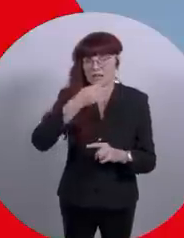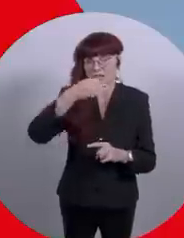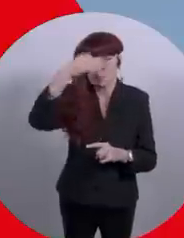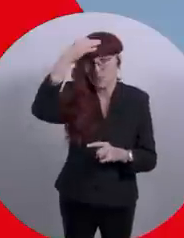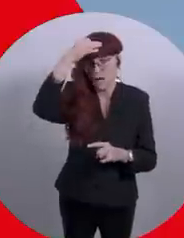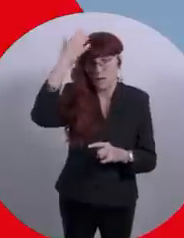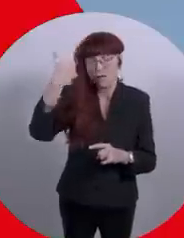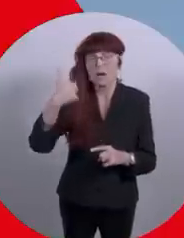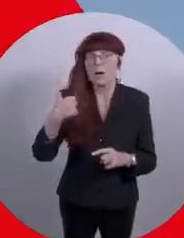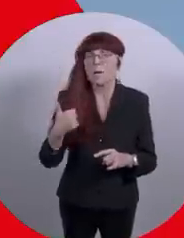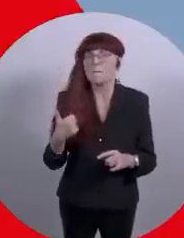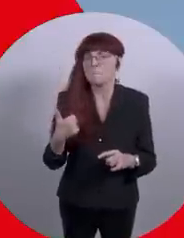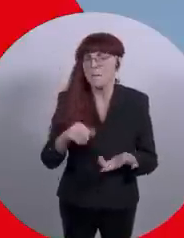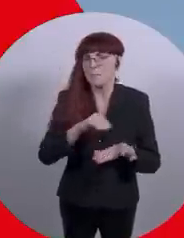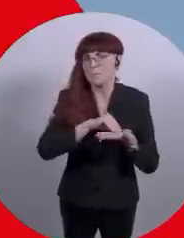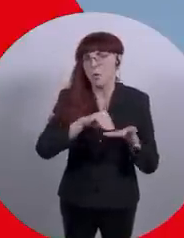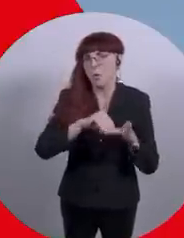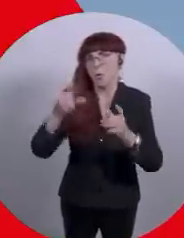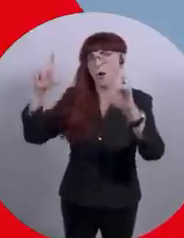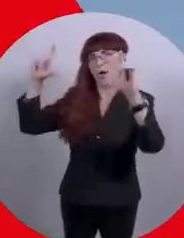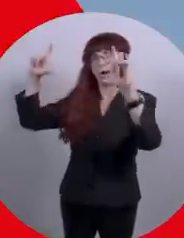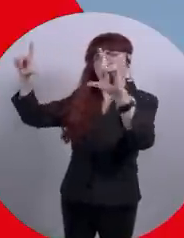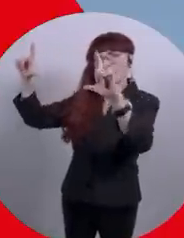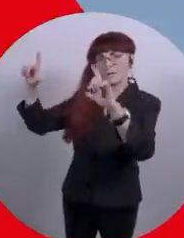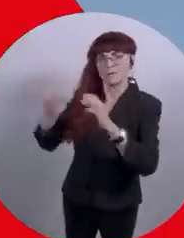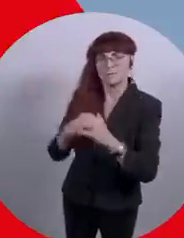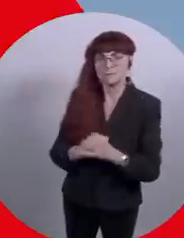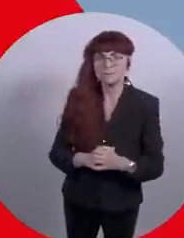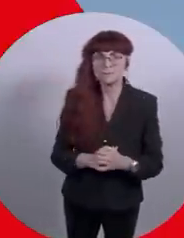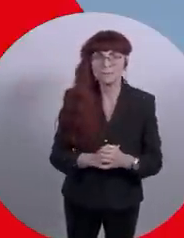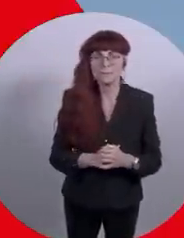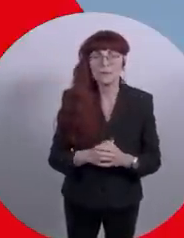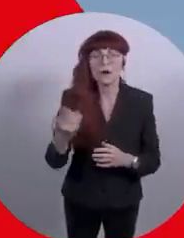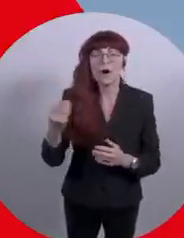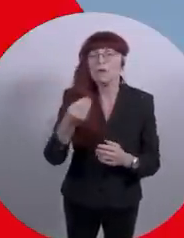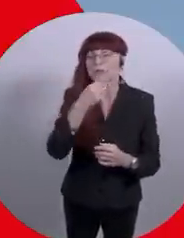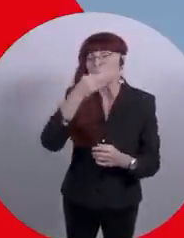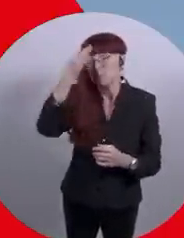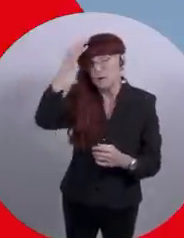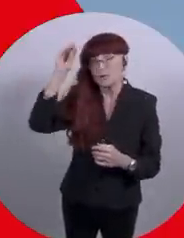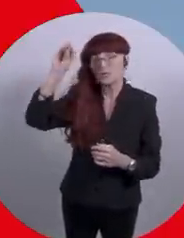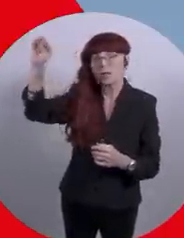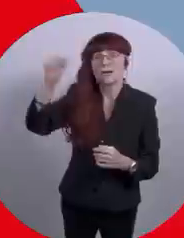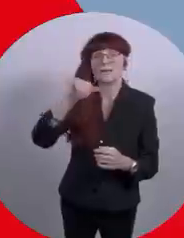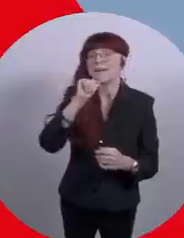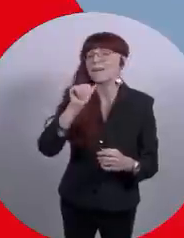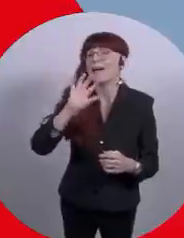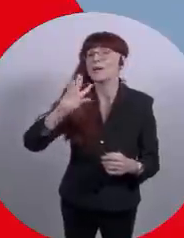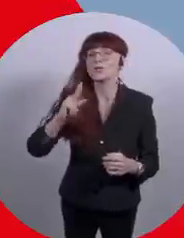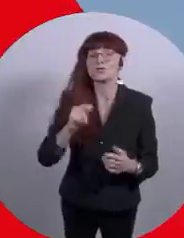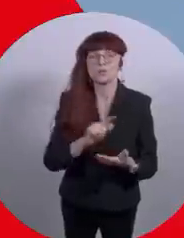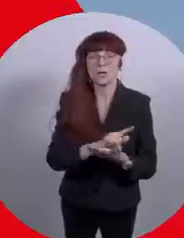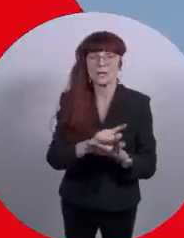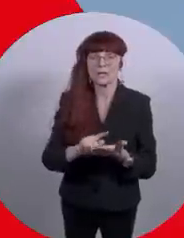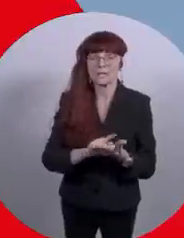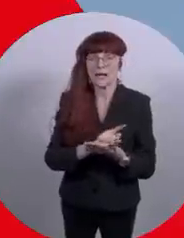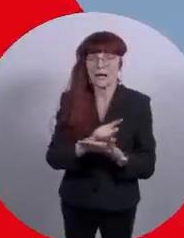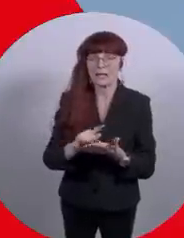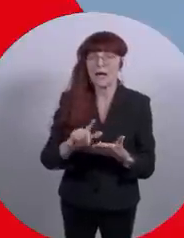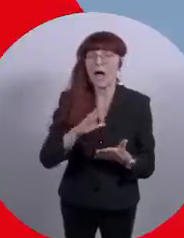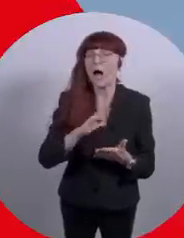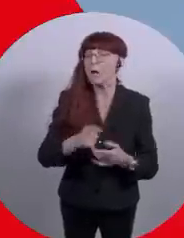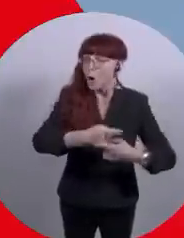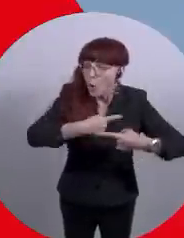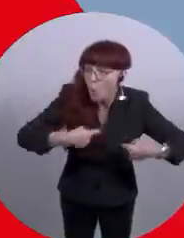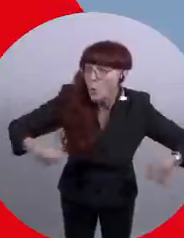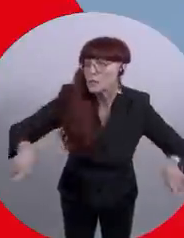meinem Büro hängt auf dem Bild steht es ist vielleicht keine schöne Zeit aber es ist die unsere